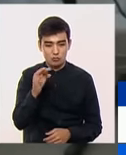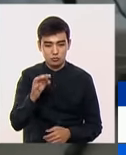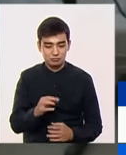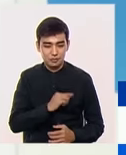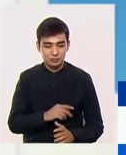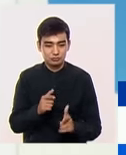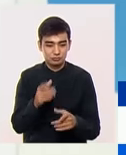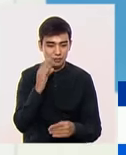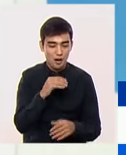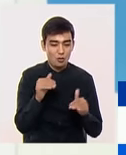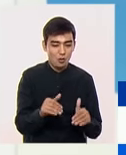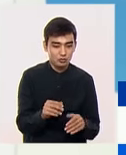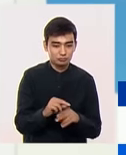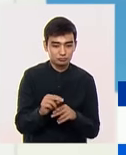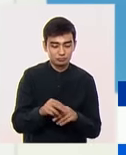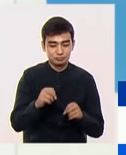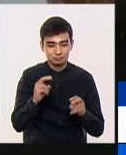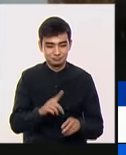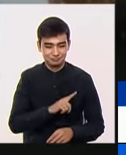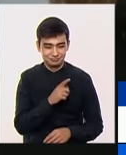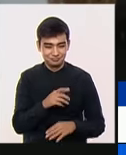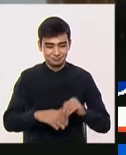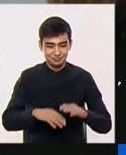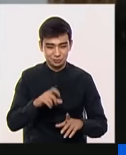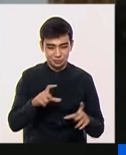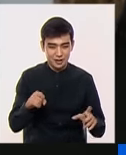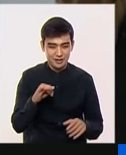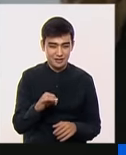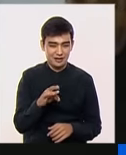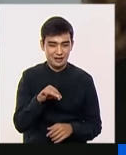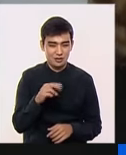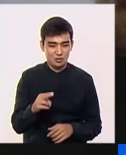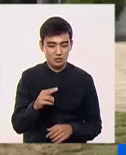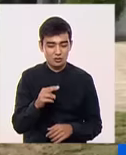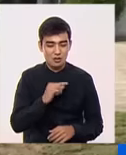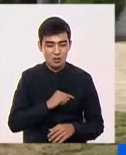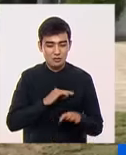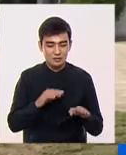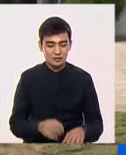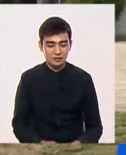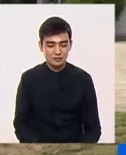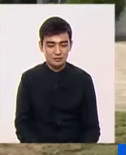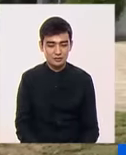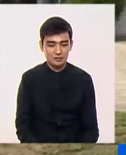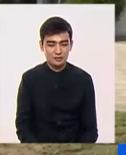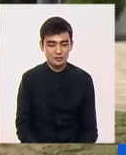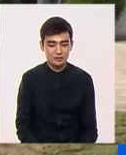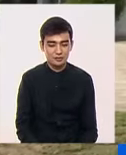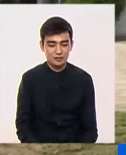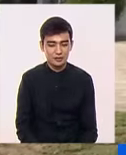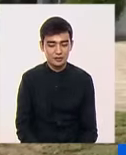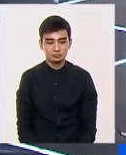колледжам даст возможность выпускать специалистов по запросу рынка труда не наша по елена толстого информбюро